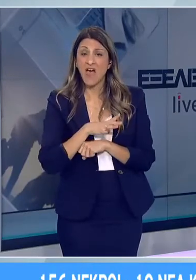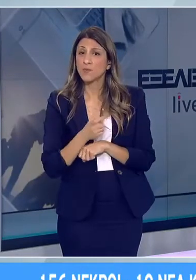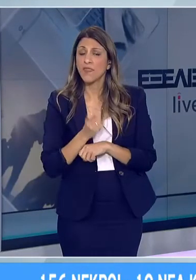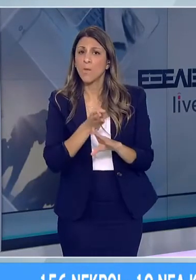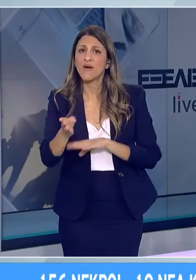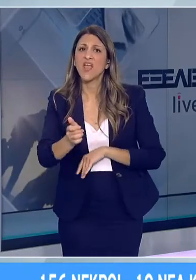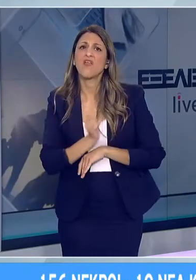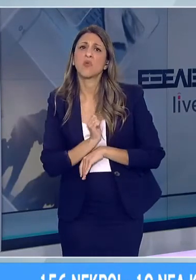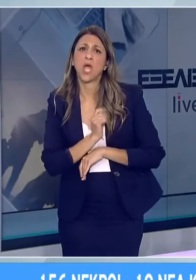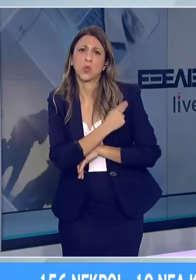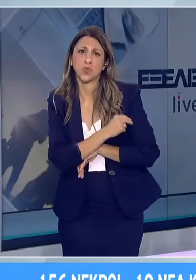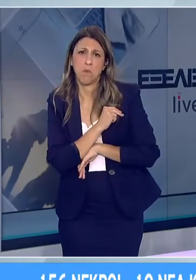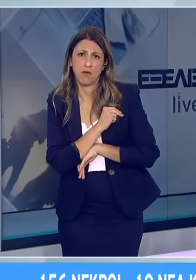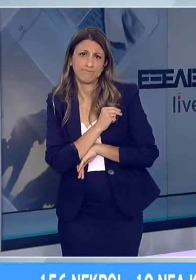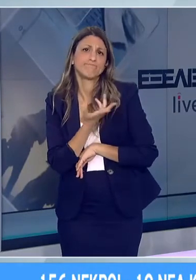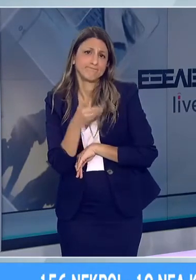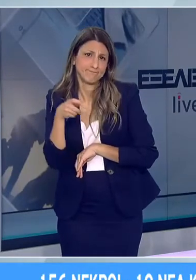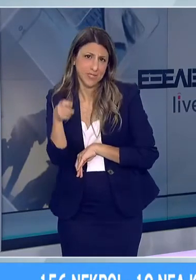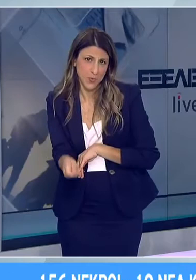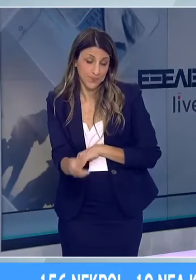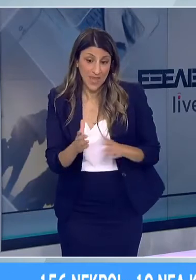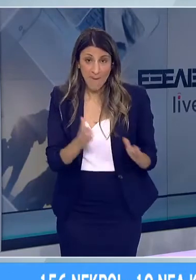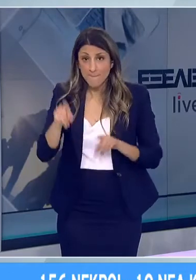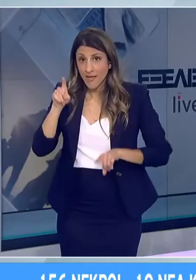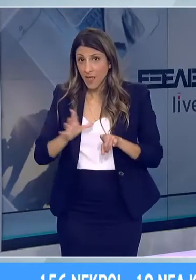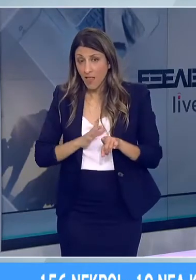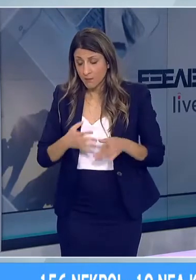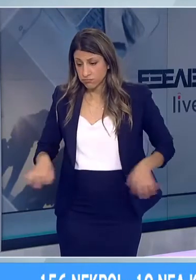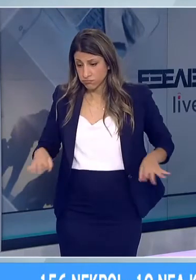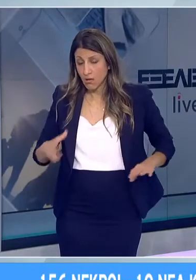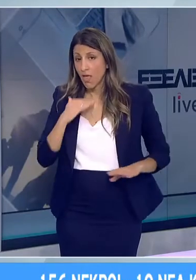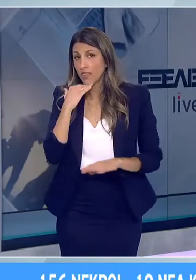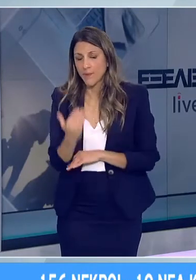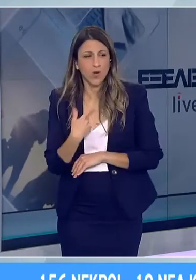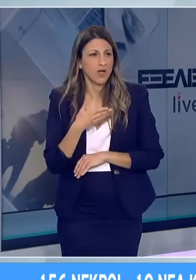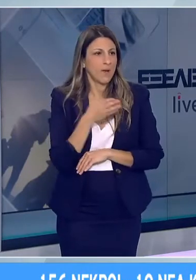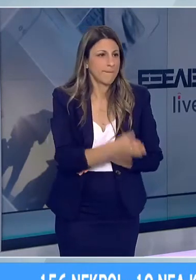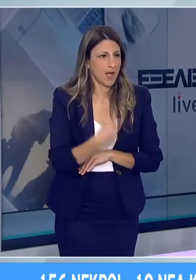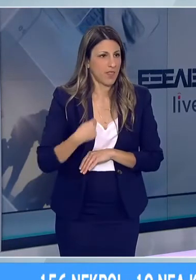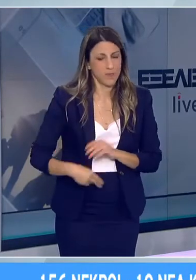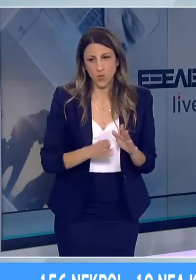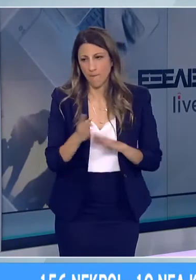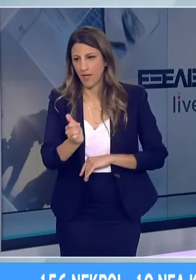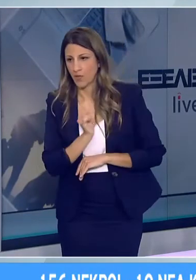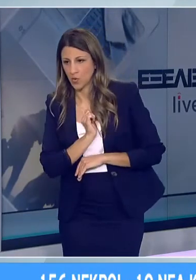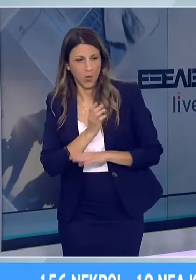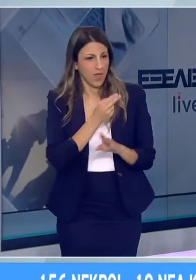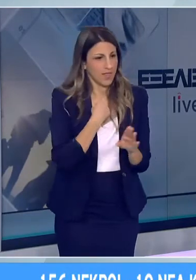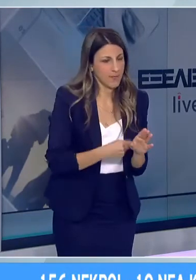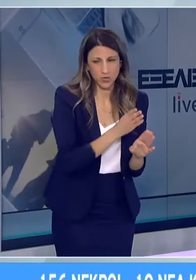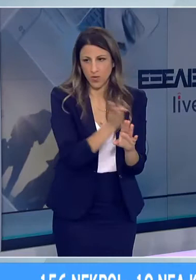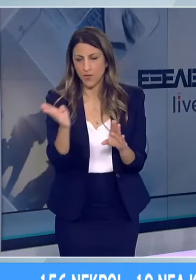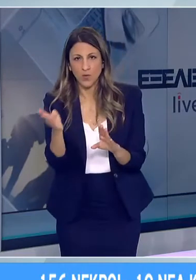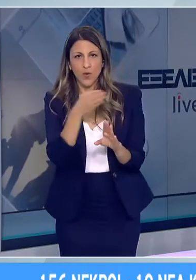άλλη επιλογή ταλαιπωρούνται και βάζουν σε κίνδυνο την υγεία τους, πηγαίνουν ερχόμενοι μεταξύ δημοσίων και ιδιωτικών νοσοκομείων για να κάνουν το απαραίτητο